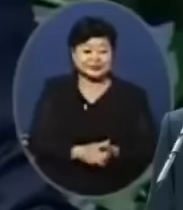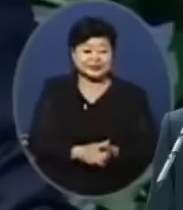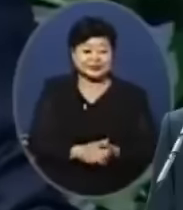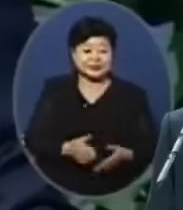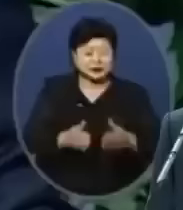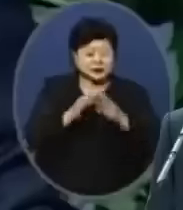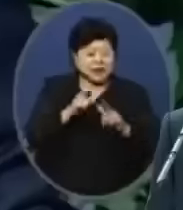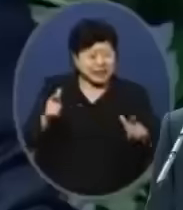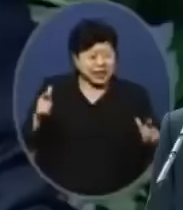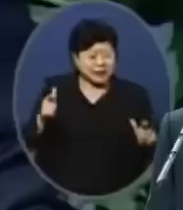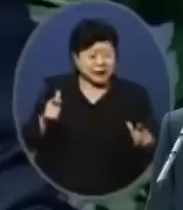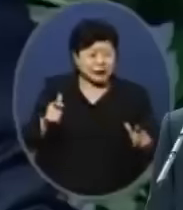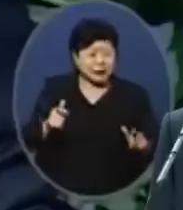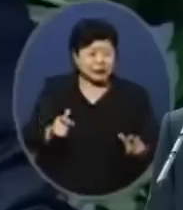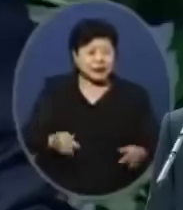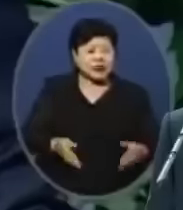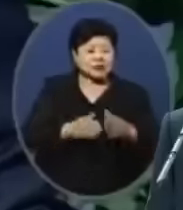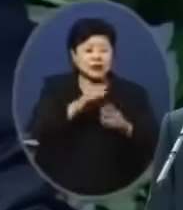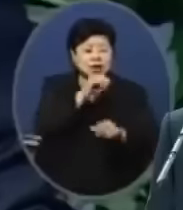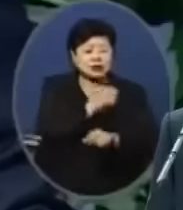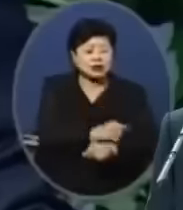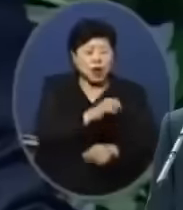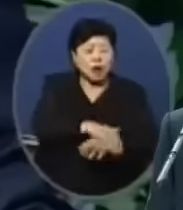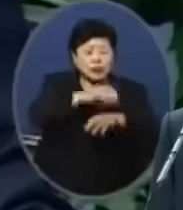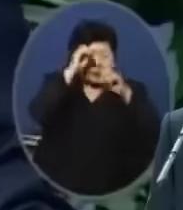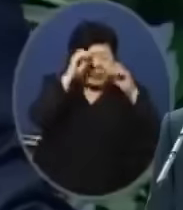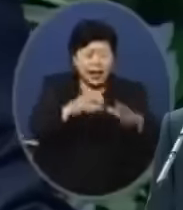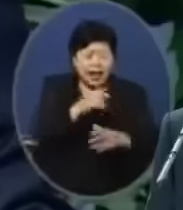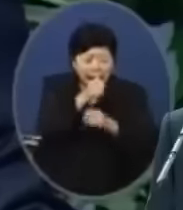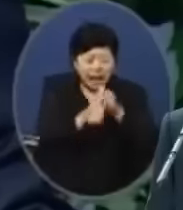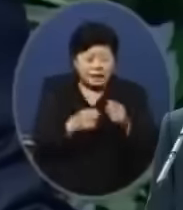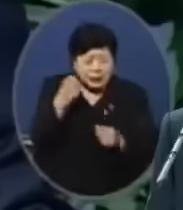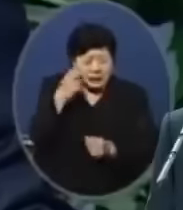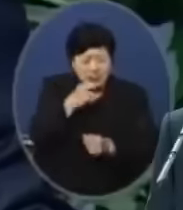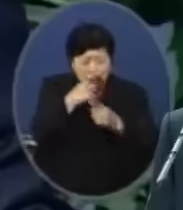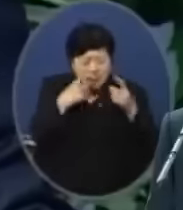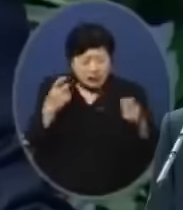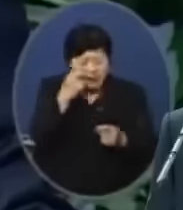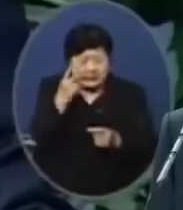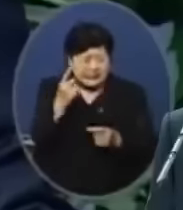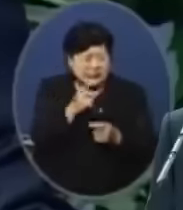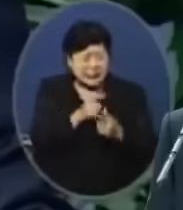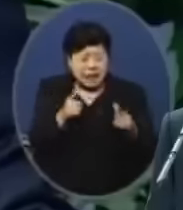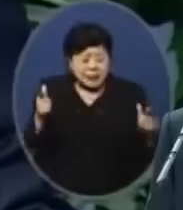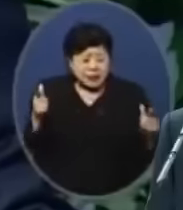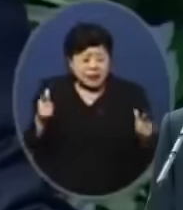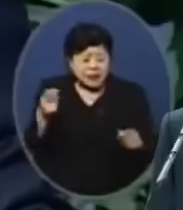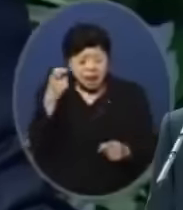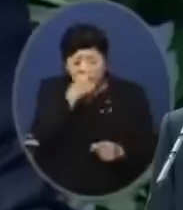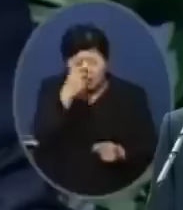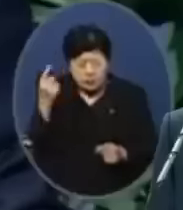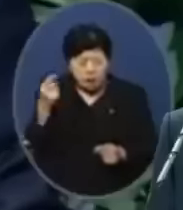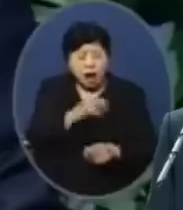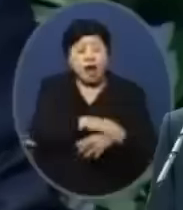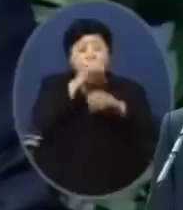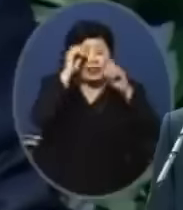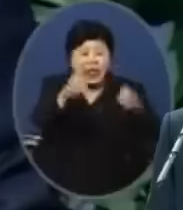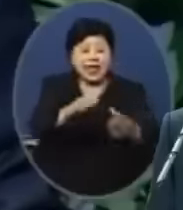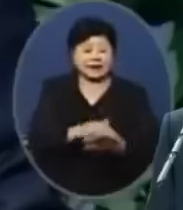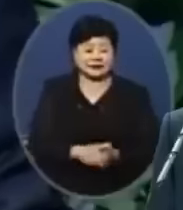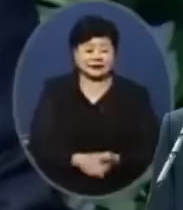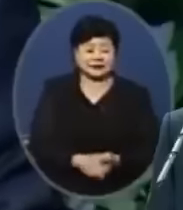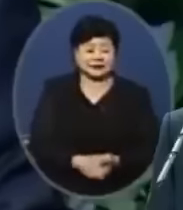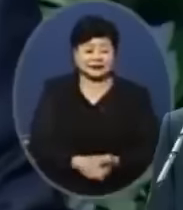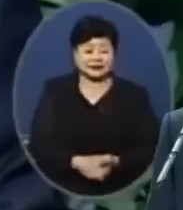집을 세우지 아니하시면 짓는 자의 수고가 헛되고 하나님이 성을 지키지 아니하시면 파수꾼의 경성함이 허사라고 말한